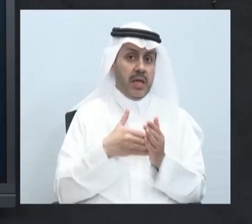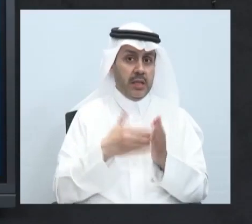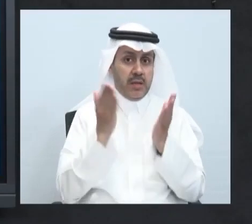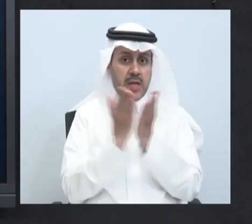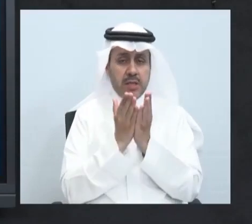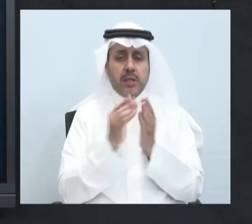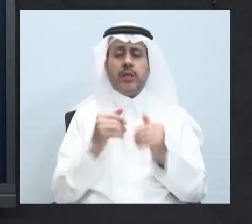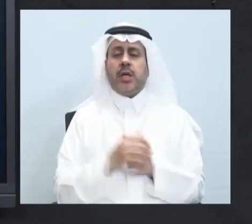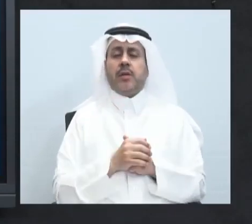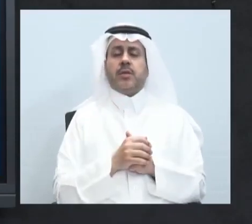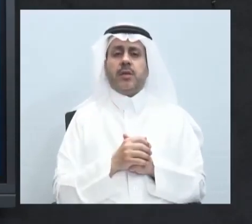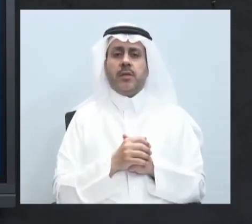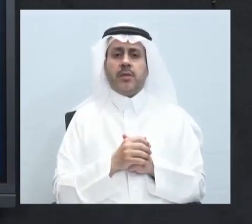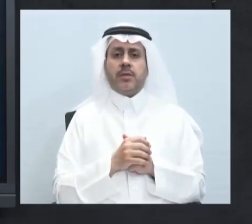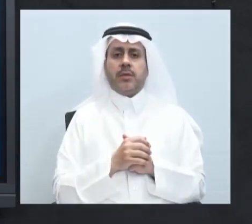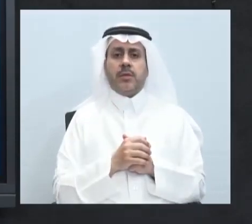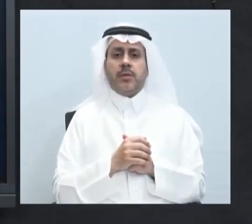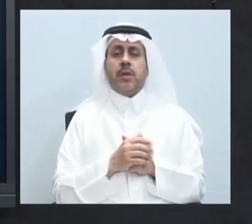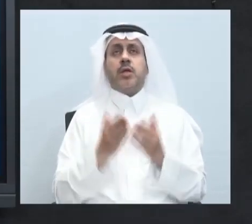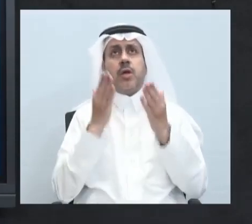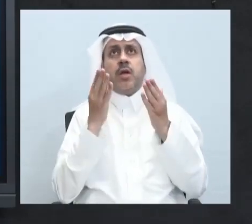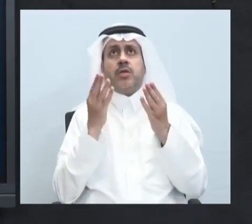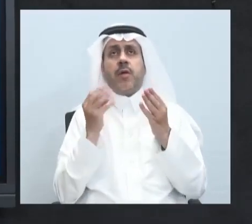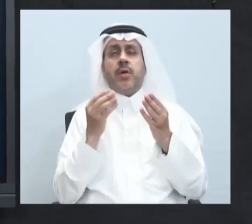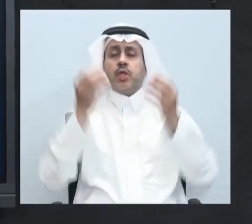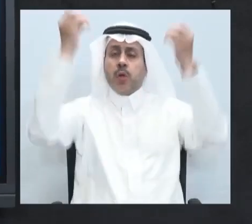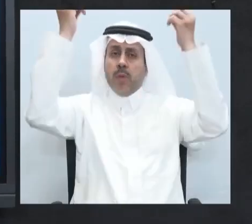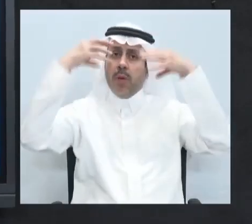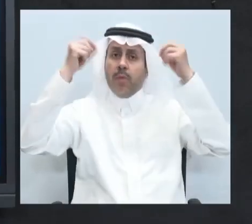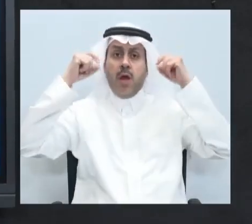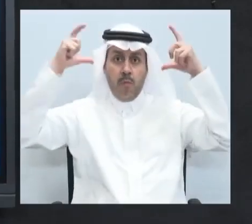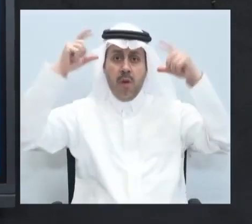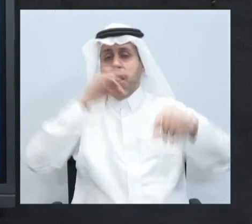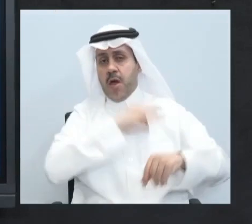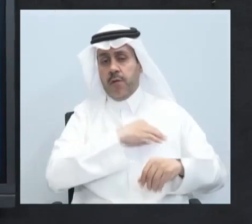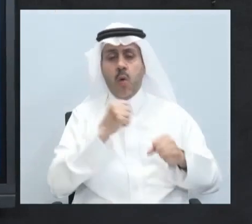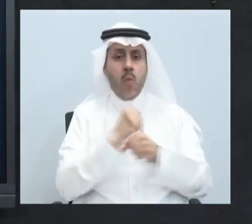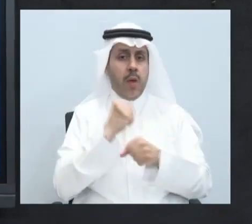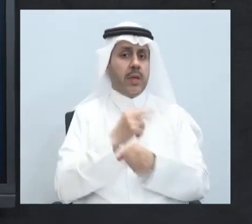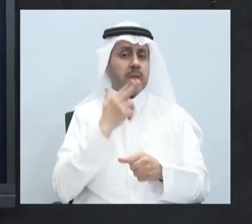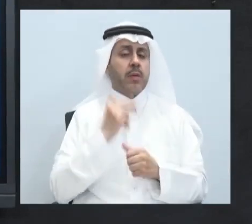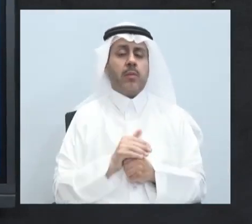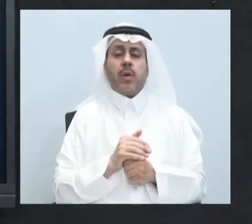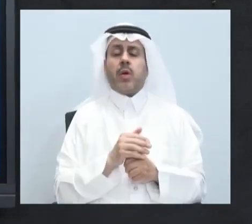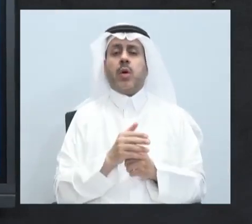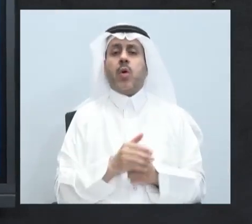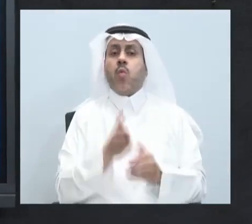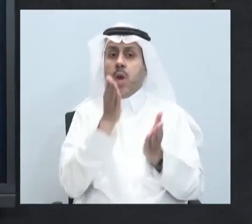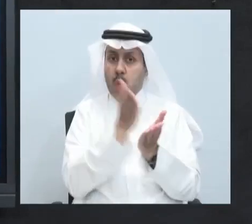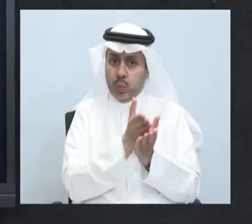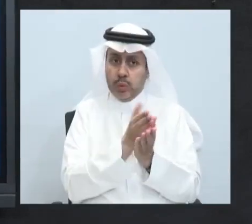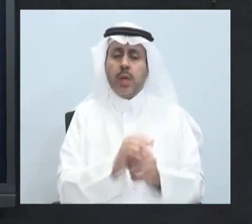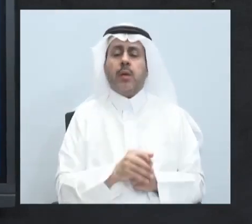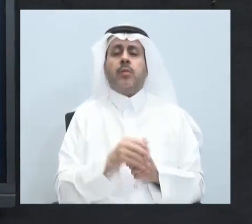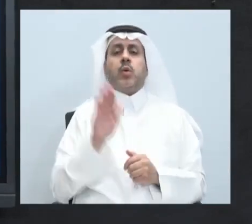وتوفيقه قد انتهينا من هذا الدرس نسال الله ان يرزقني واياكم العلم النافع والعمل الصالح والهدى والتقى والسداد وصلى